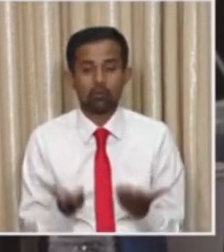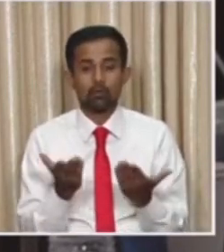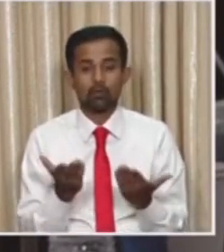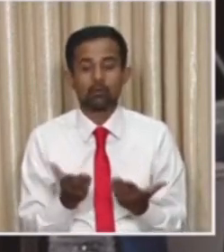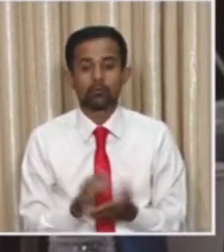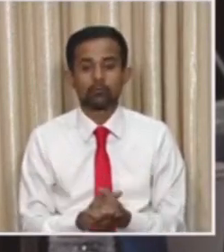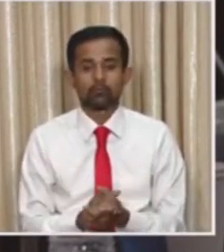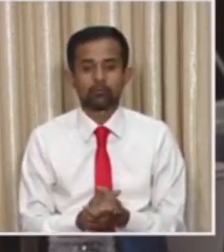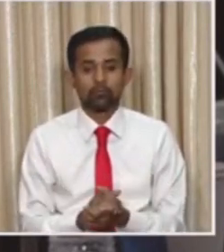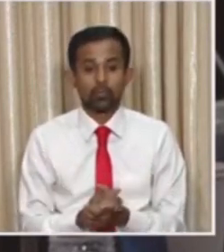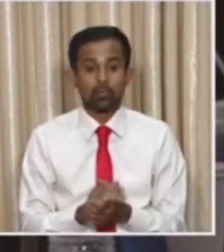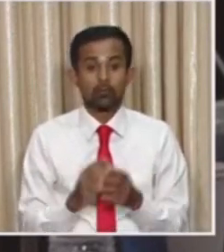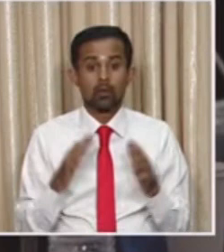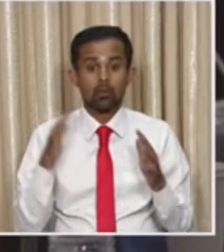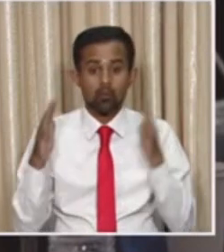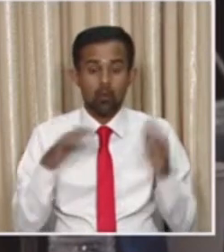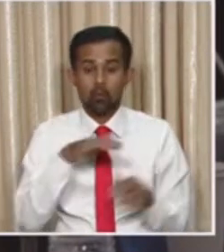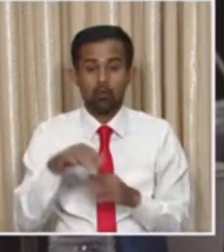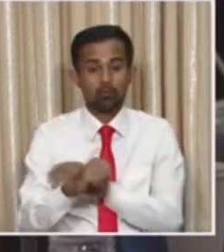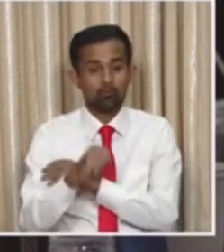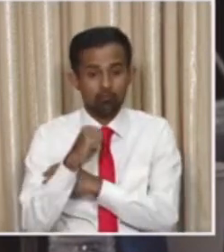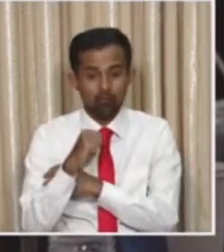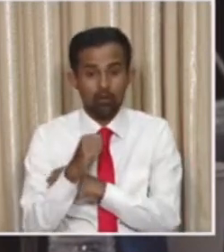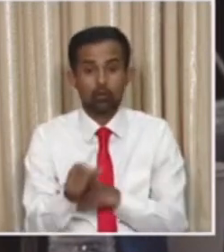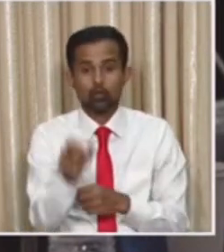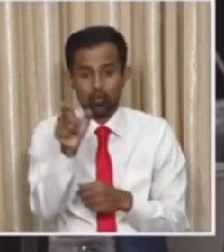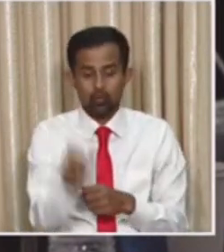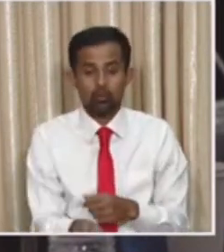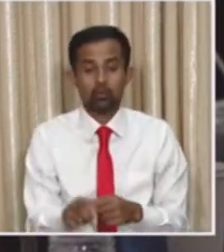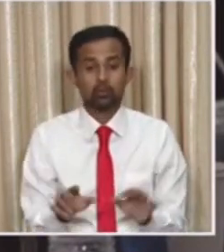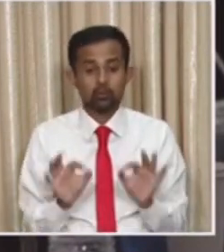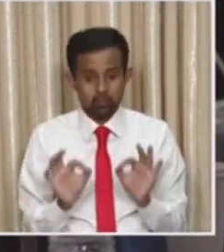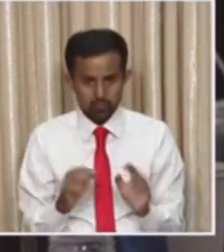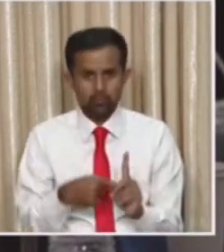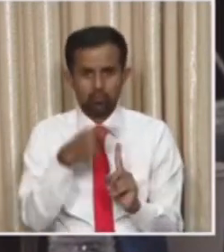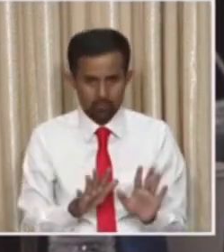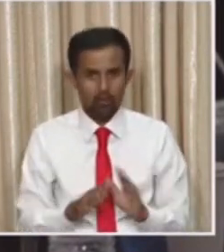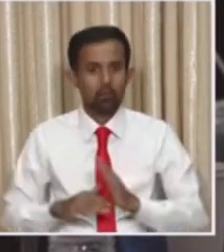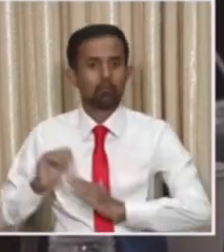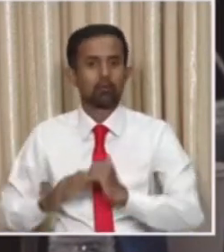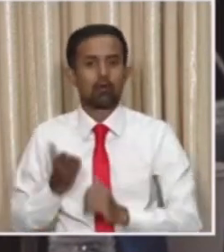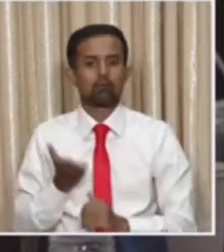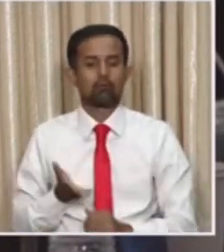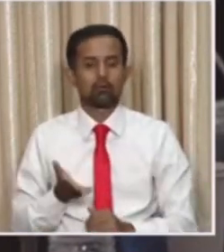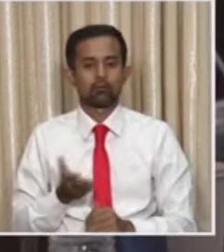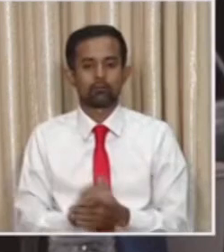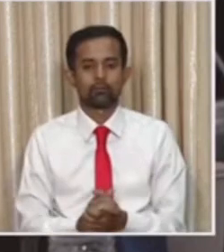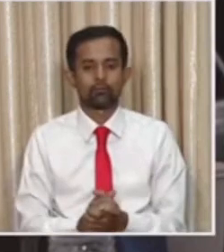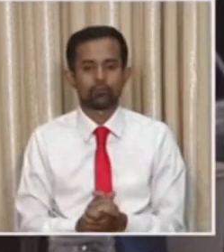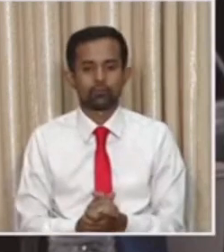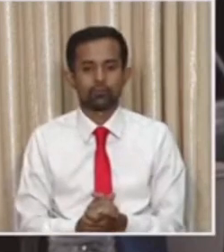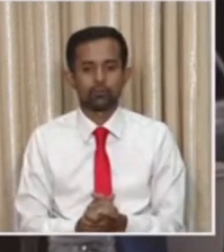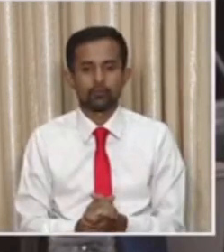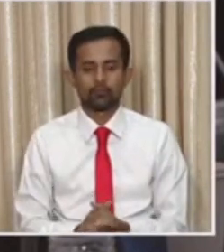மற்றும் சர்வதேச பூகோள ஆதிக்க சக்திகள் தங்களுடைய நலன்களை அடைந்து கொள்வதற்காக மட்டும்தான் இந்த நாடு பயன்படுத்தப்படும். அந்த வகையிலே நீங்கள் எவ்வளவு